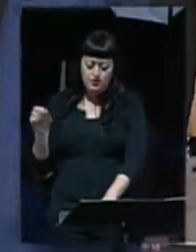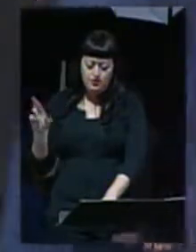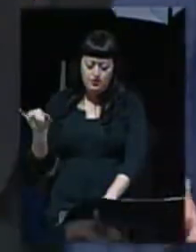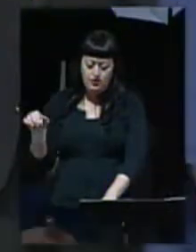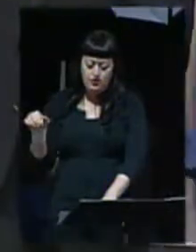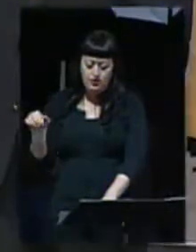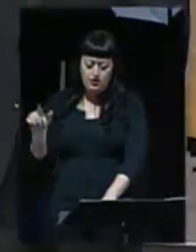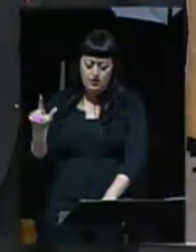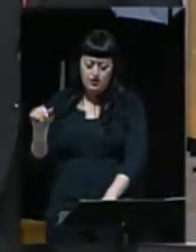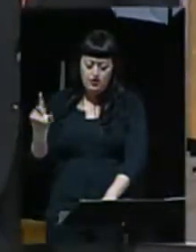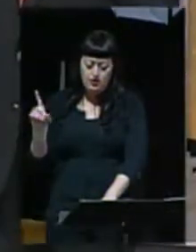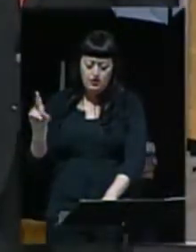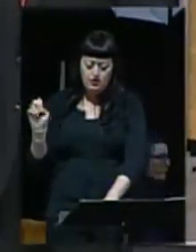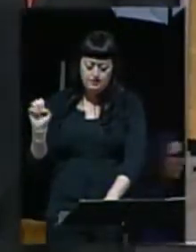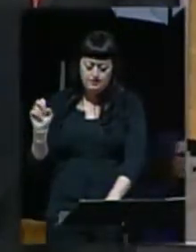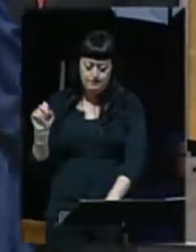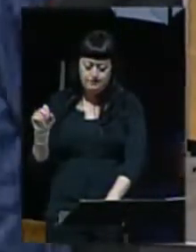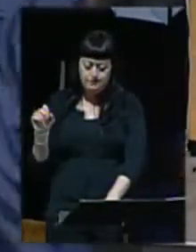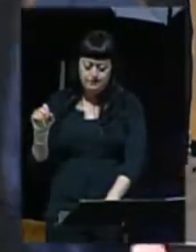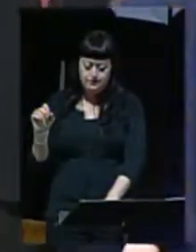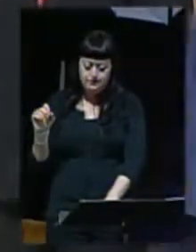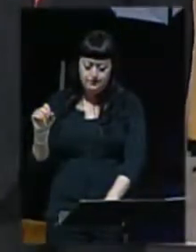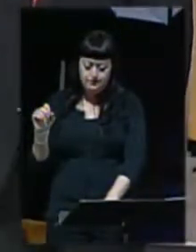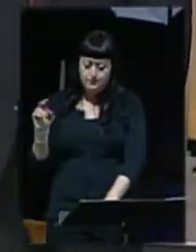Zachary Laude.